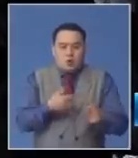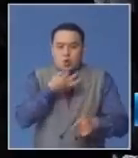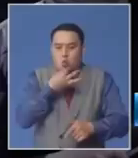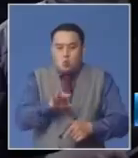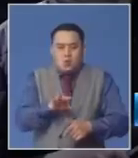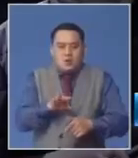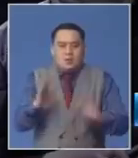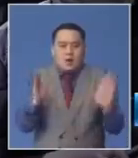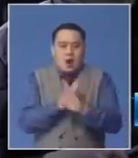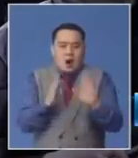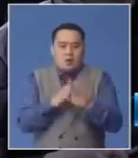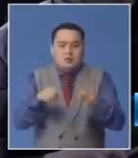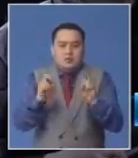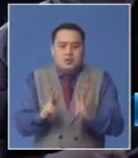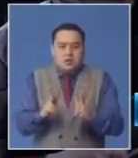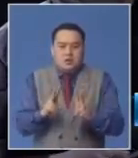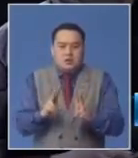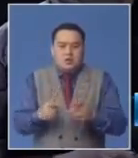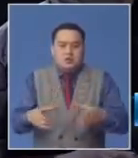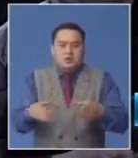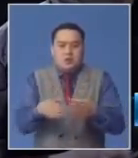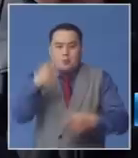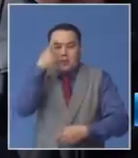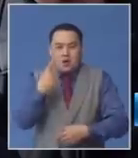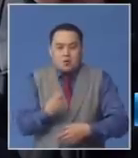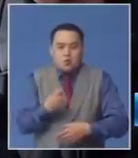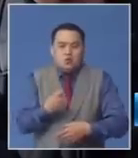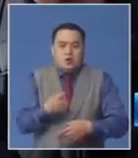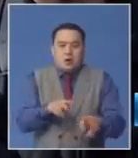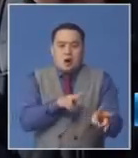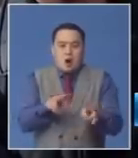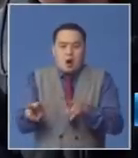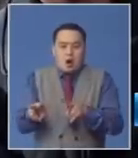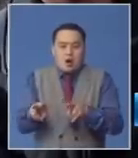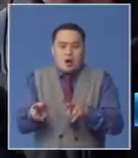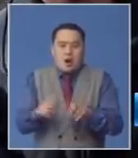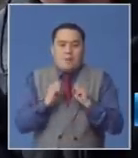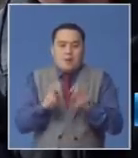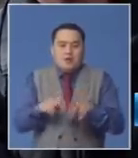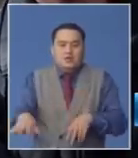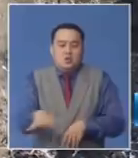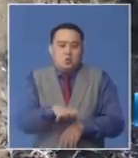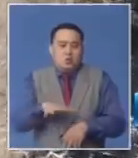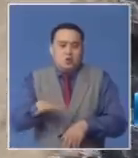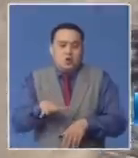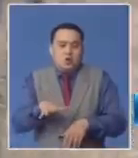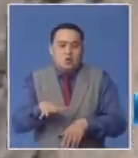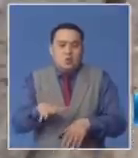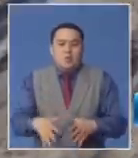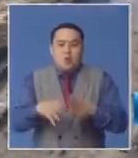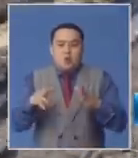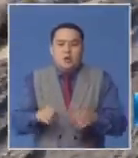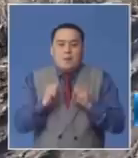погоды заверяют специалисты шла по предупреждению паводков контролирует потенциально опасные участки но все же наиболее